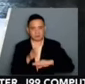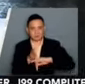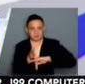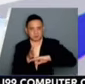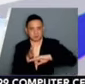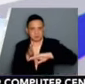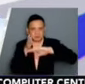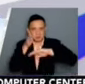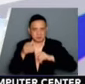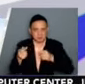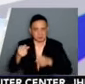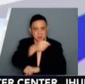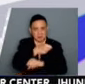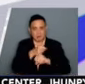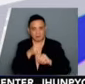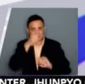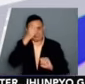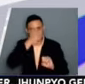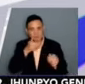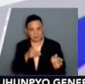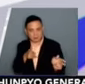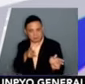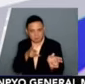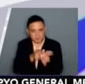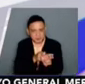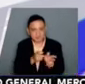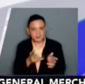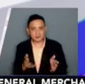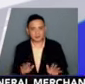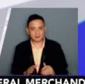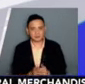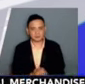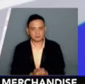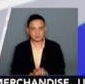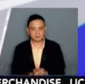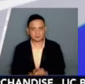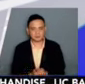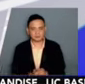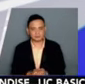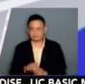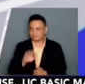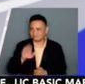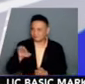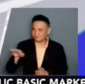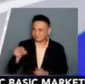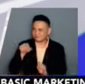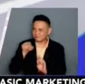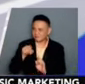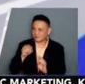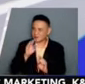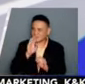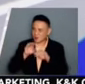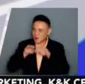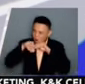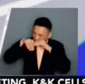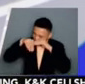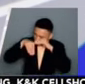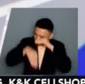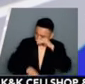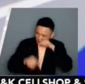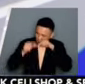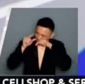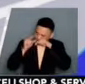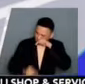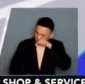kotse kasi yung teren po ng Barangay Santa Catalina medyo Pababa po talaga e medyo matarik na Pababa hanggang sa naabot nila